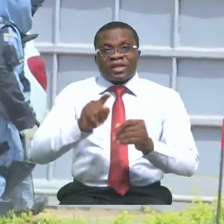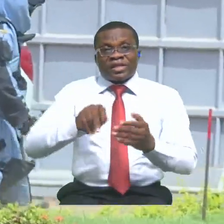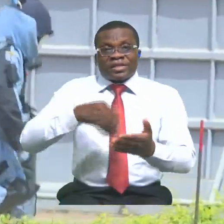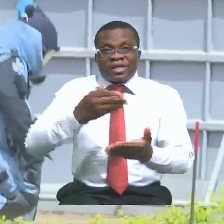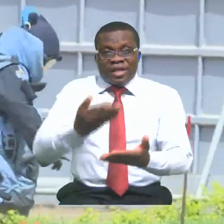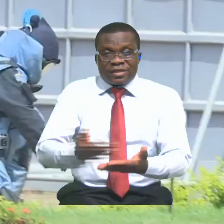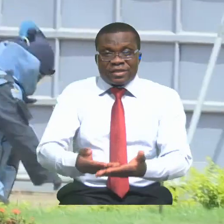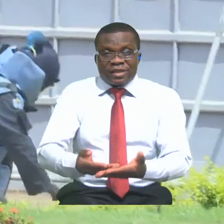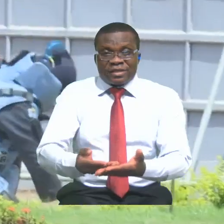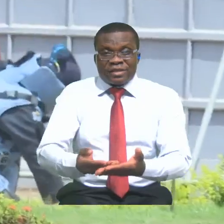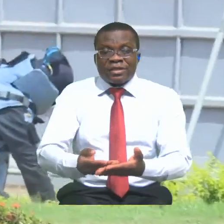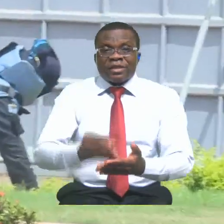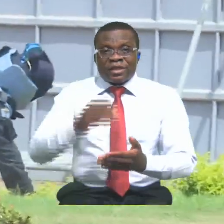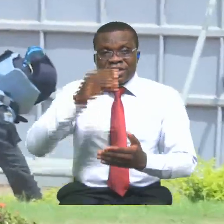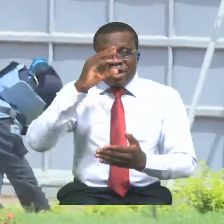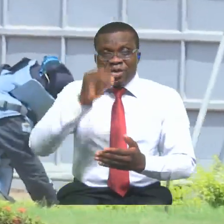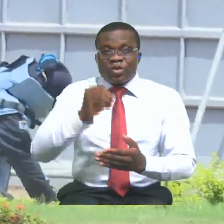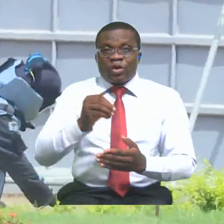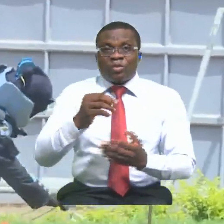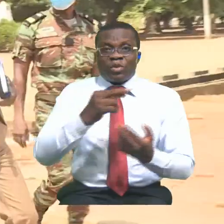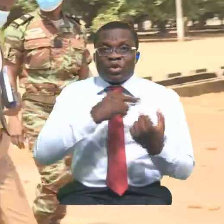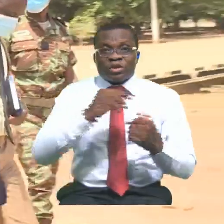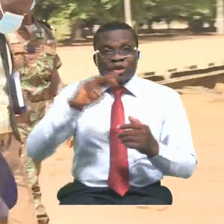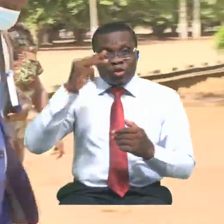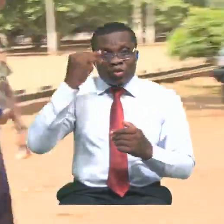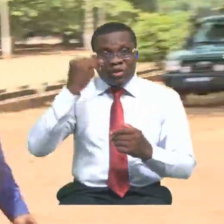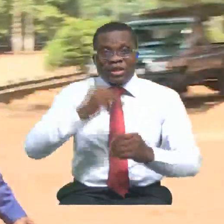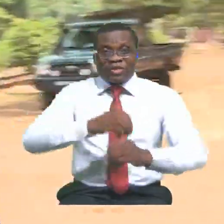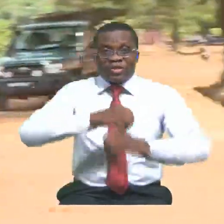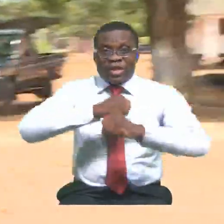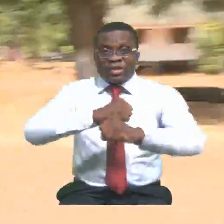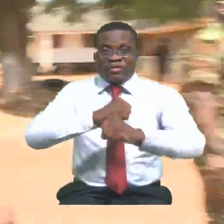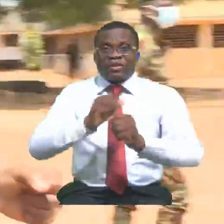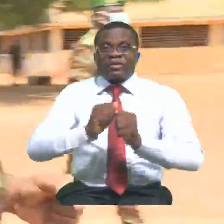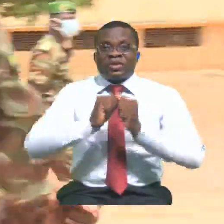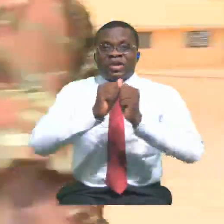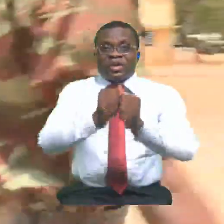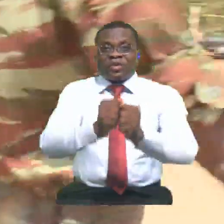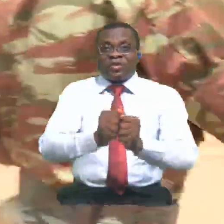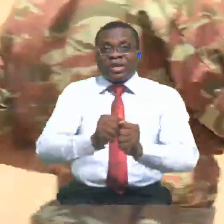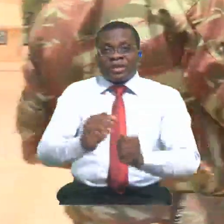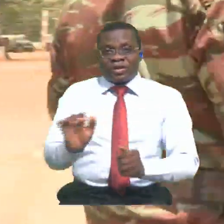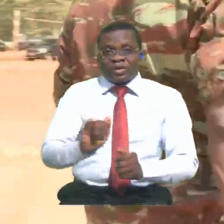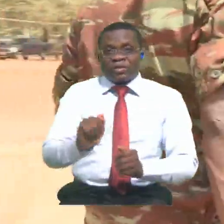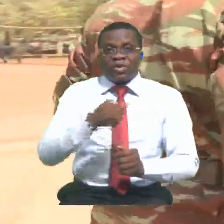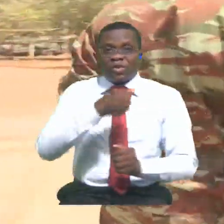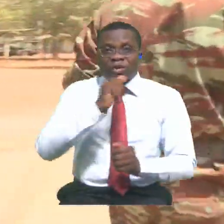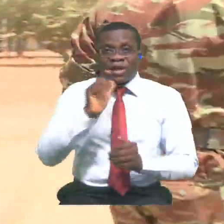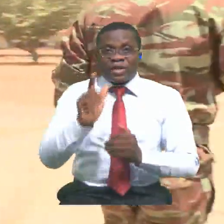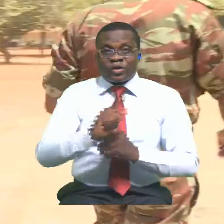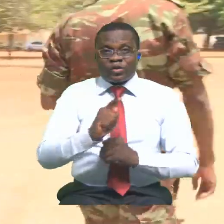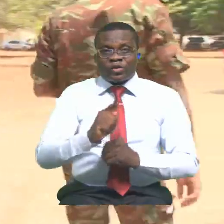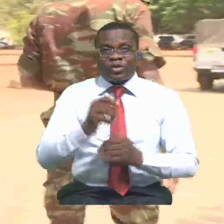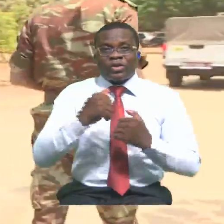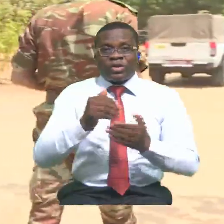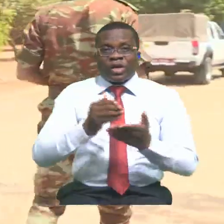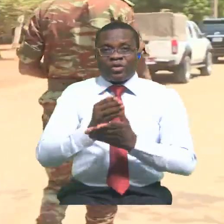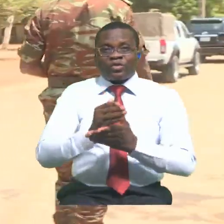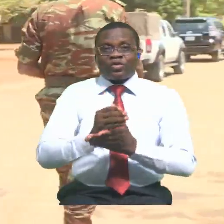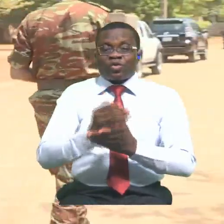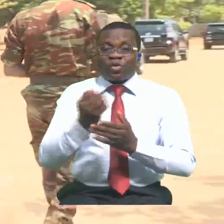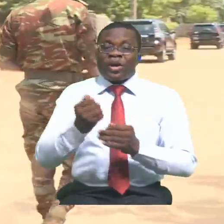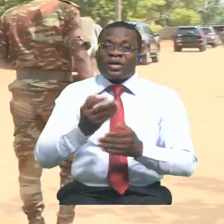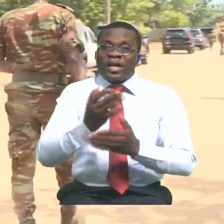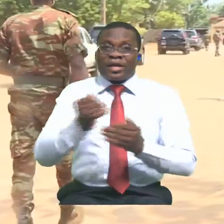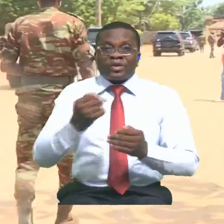accèdent, Fortuné Alain Nouati, ministre de la Défense, accompagné de son homologue de l'agriculture, a eu droit à une